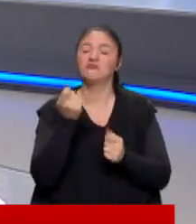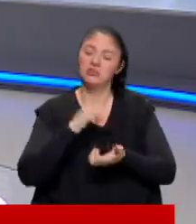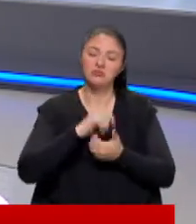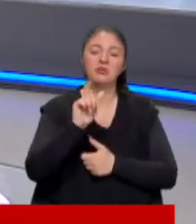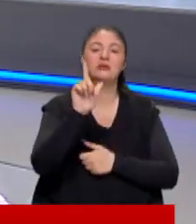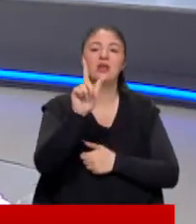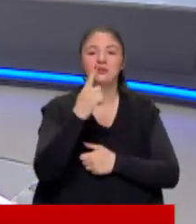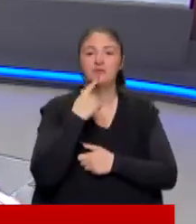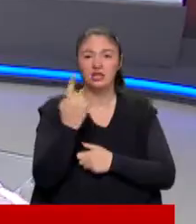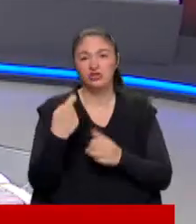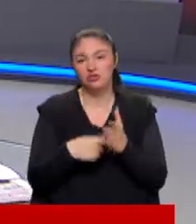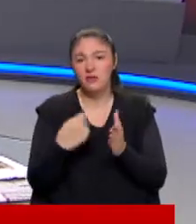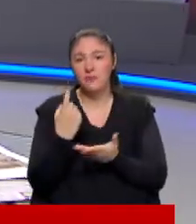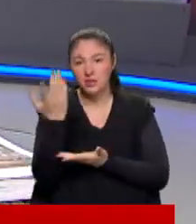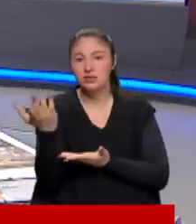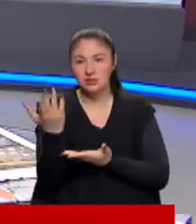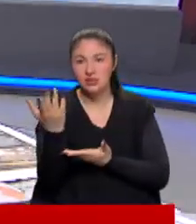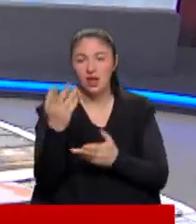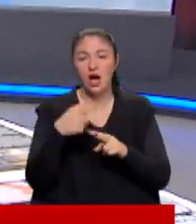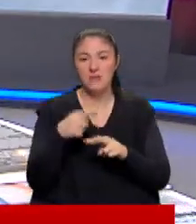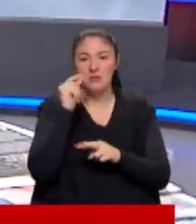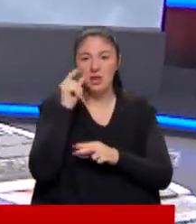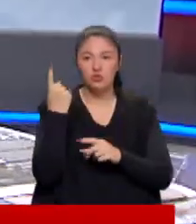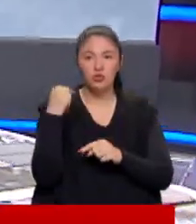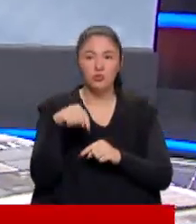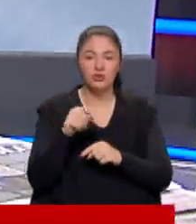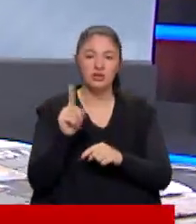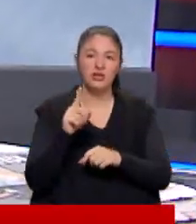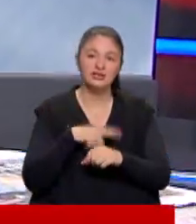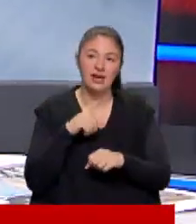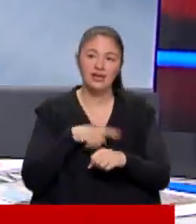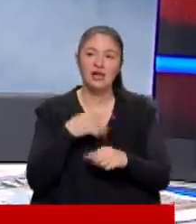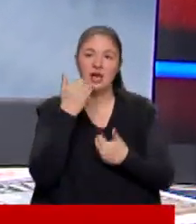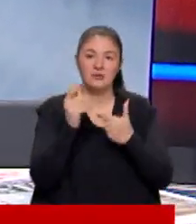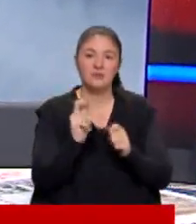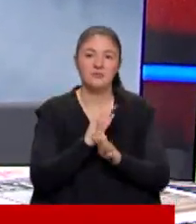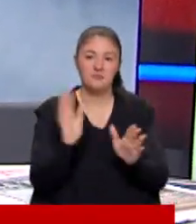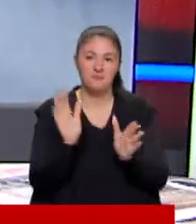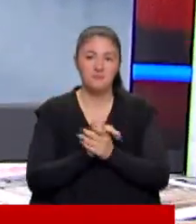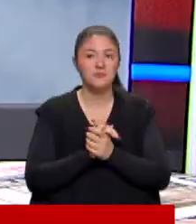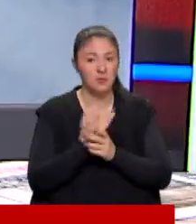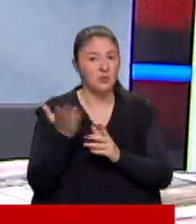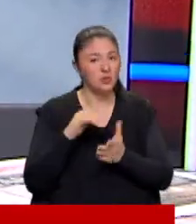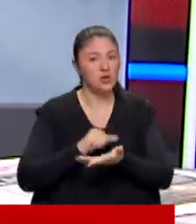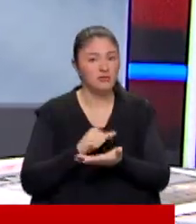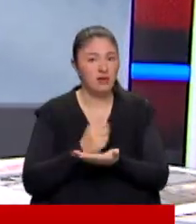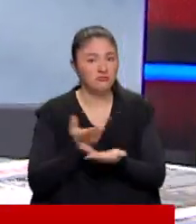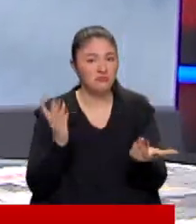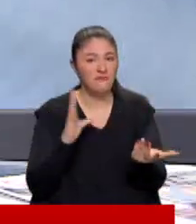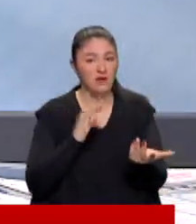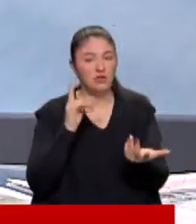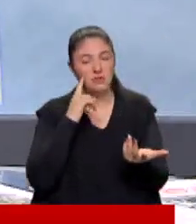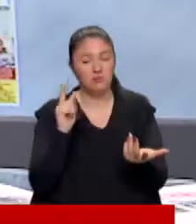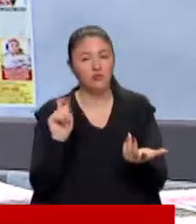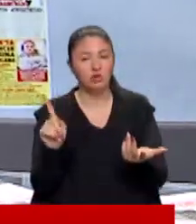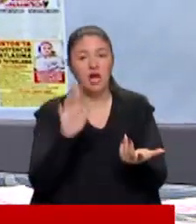diyen isimlerden birisi Ahmet Zeki Üçok'tu. Dün de burada Çalar Saat'te anlattık, aktardık. Başka gazeteler de var. Onlara da